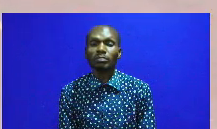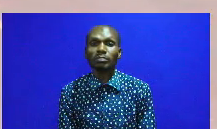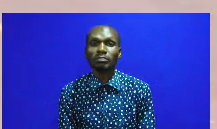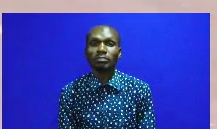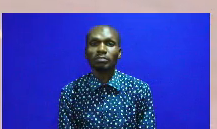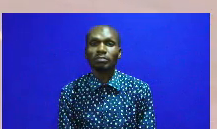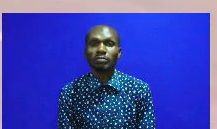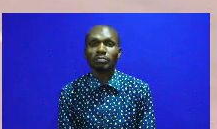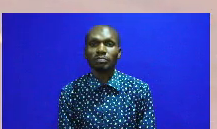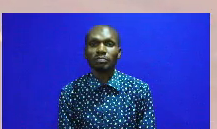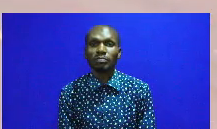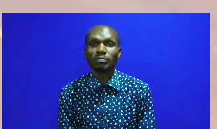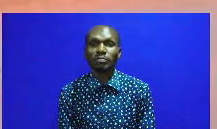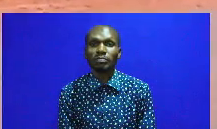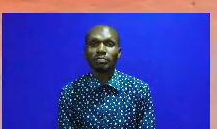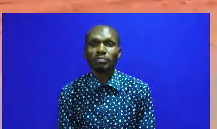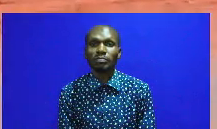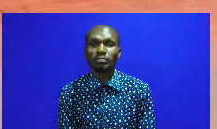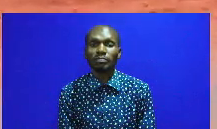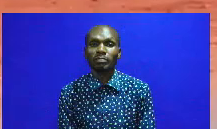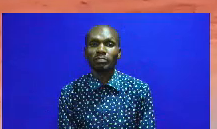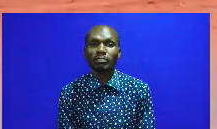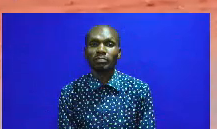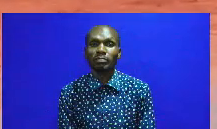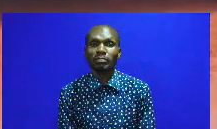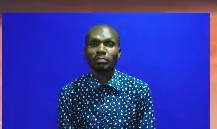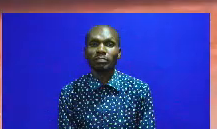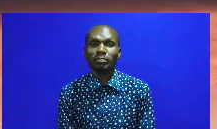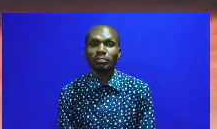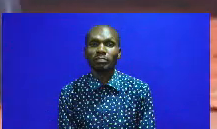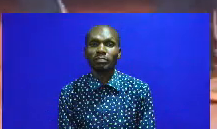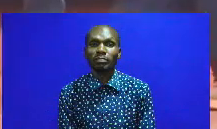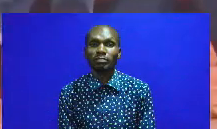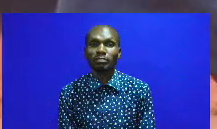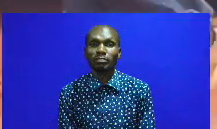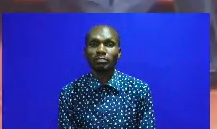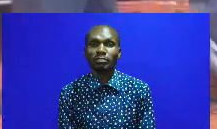cha che south e county ya Kisii eliyetariane ndemo Steven.